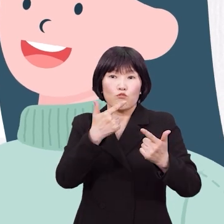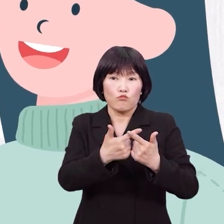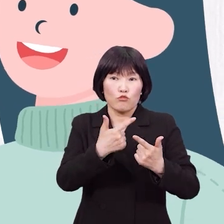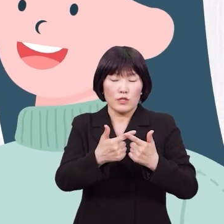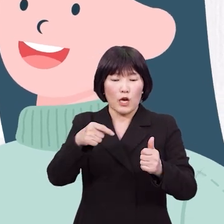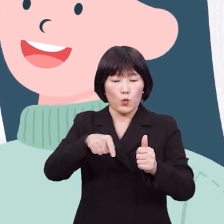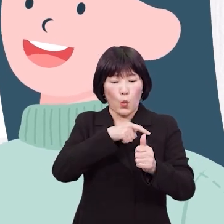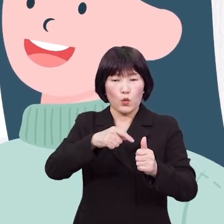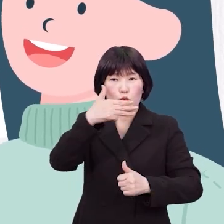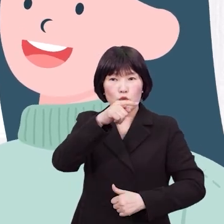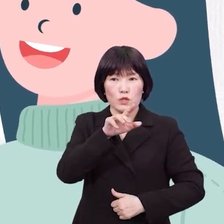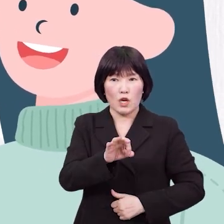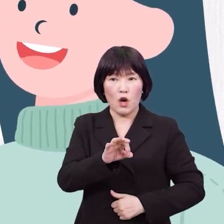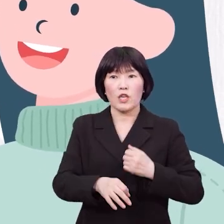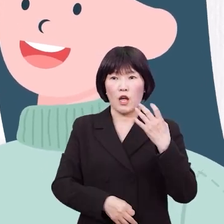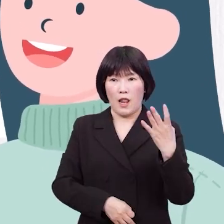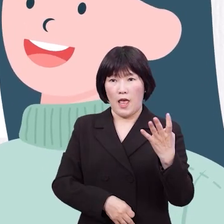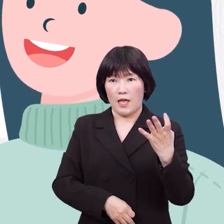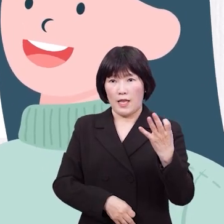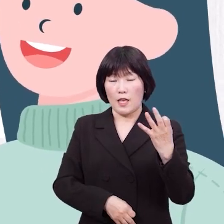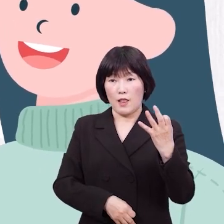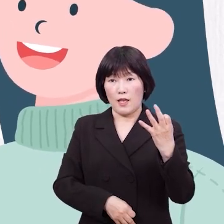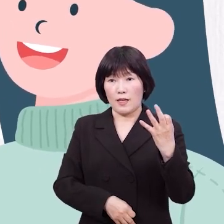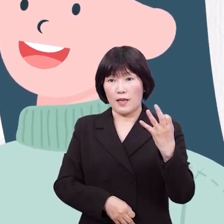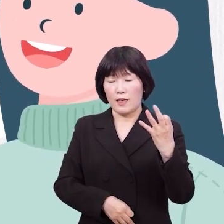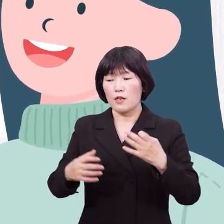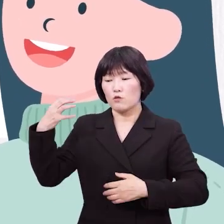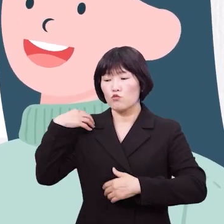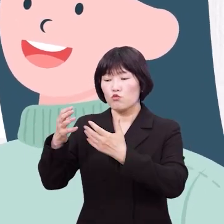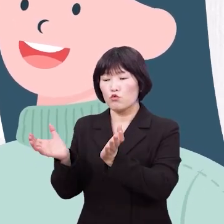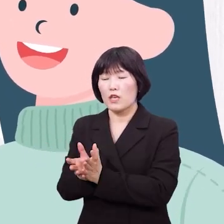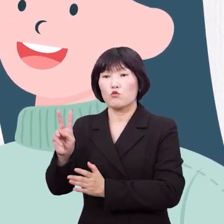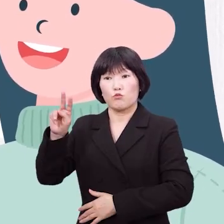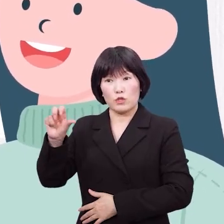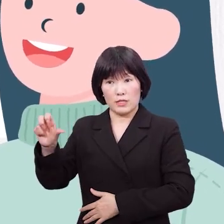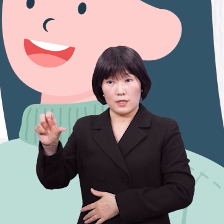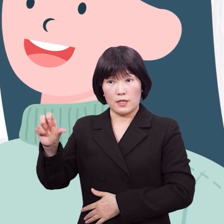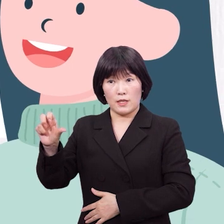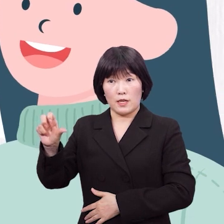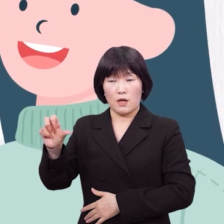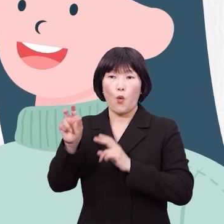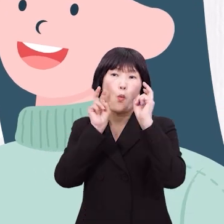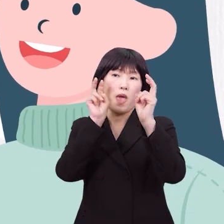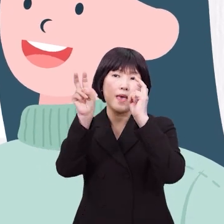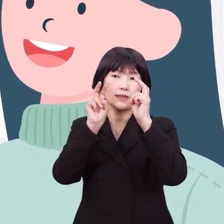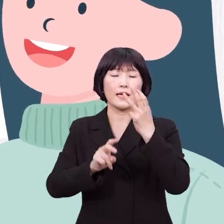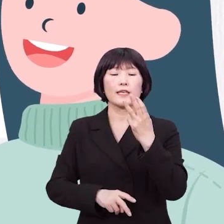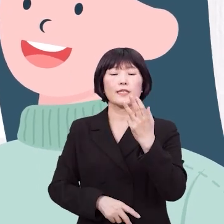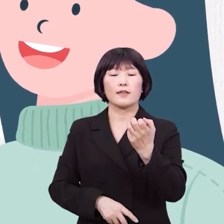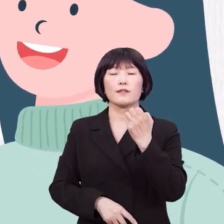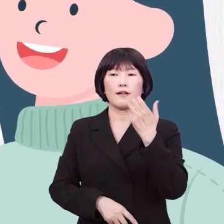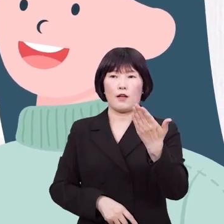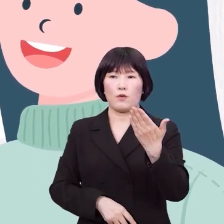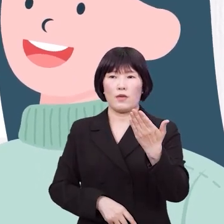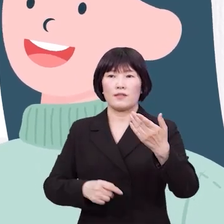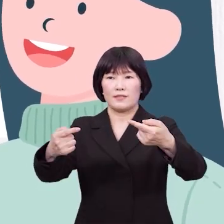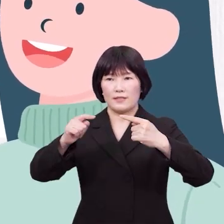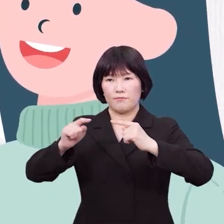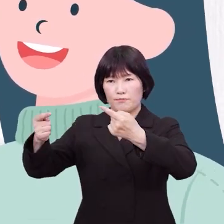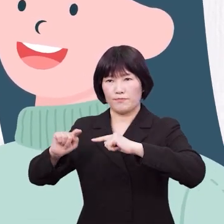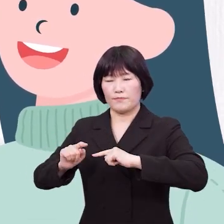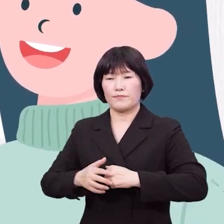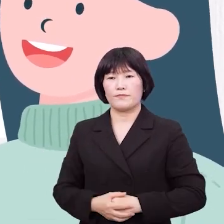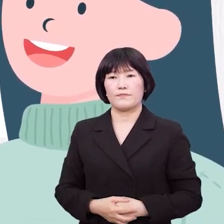참여하는 279명의 장애 학생이 자신에게 맞는 현장 중심 맞춤형 일자리 훈련에 참여하여 꿈을 향해